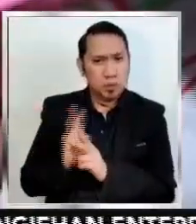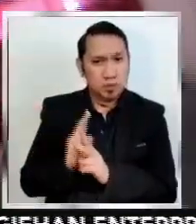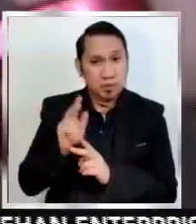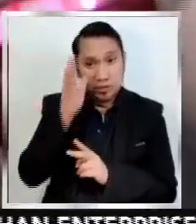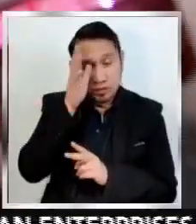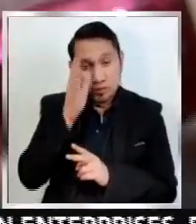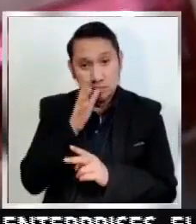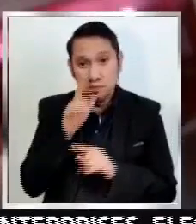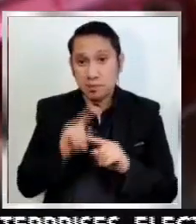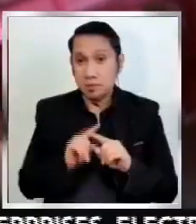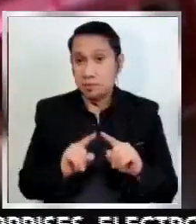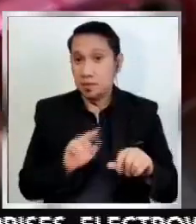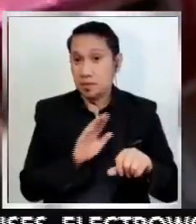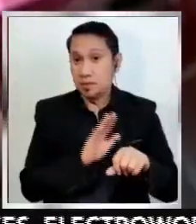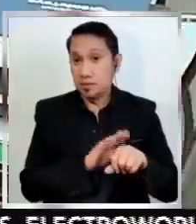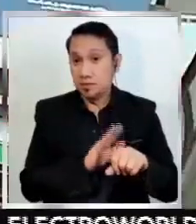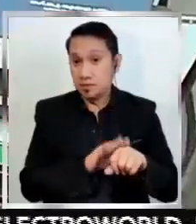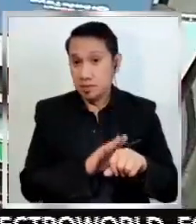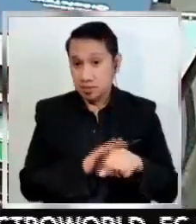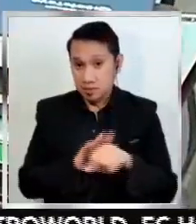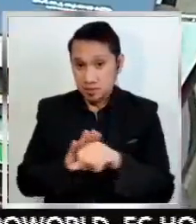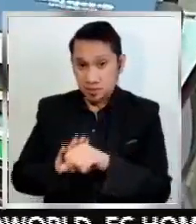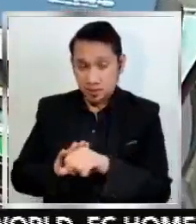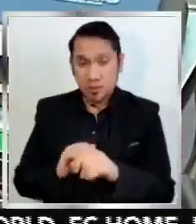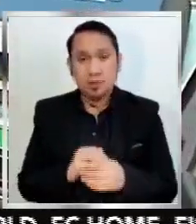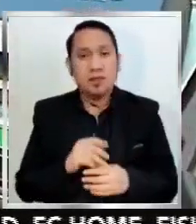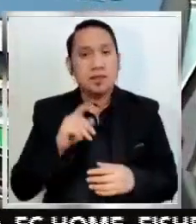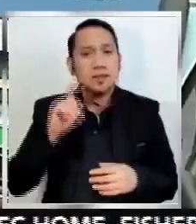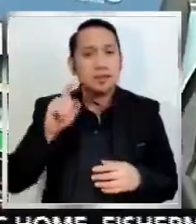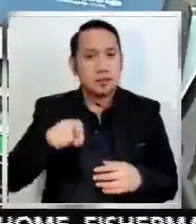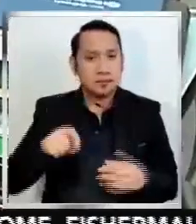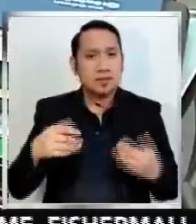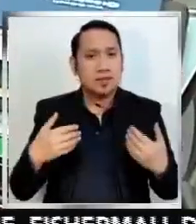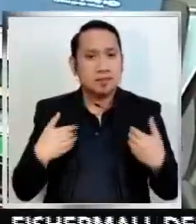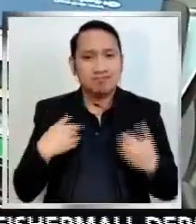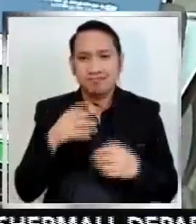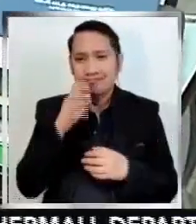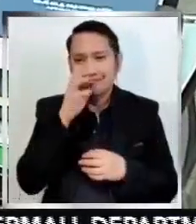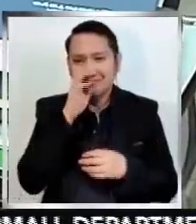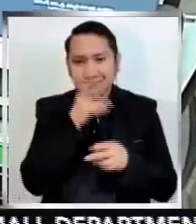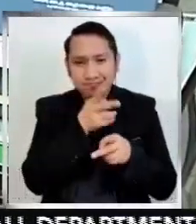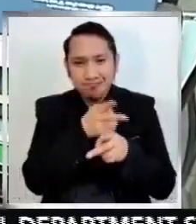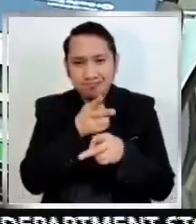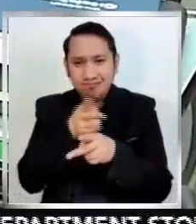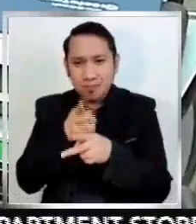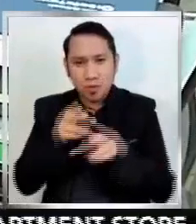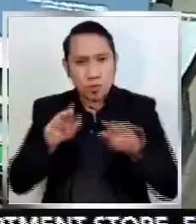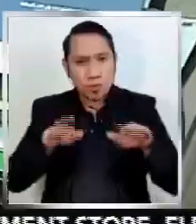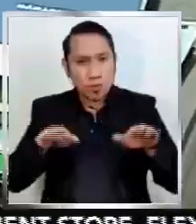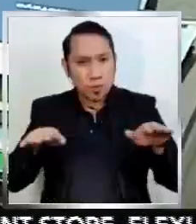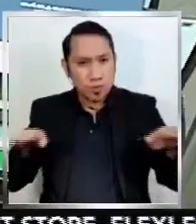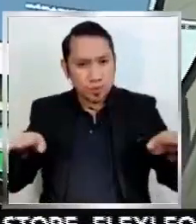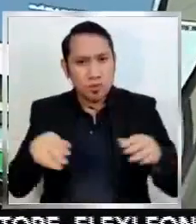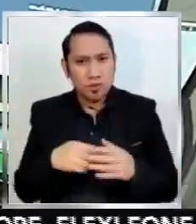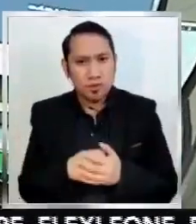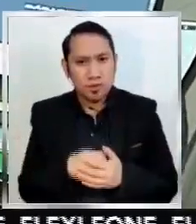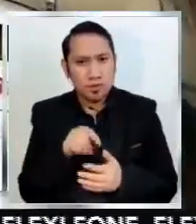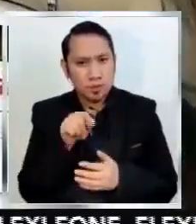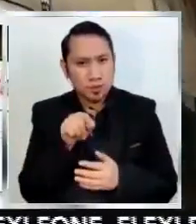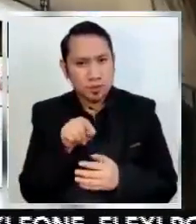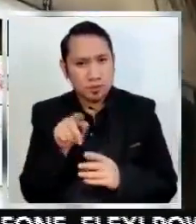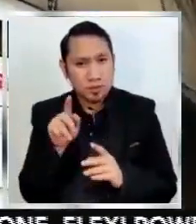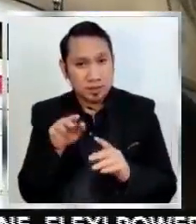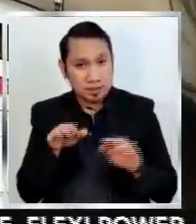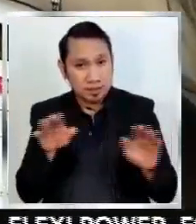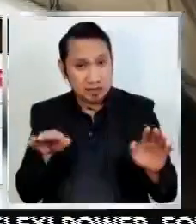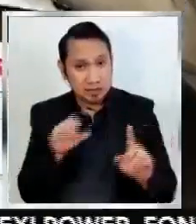ng PNP Anti-Cybercrime Group, dapat mahigpit na binabantayan ang mga batang exposed sa social media,